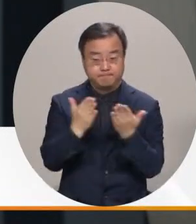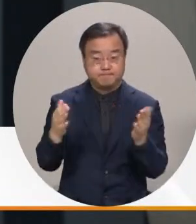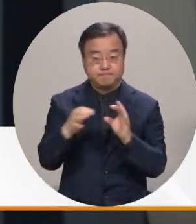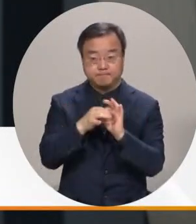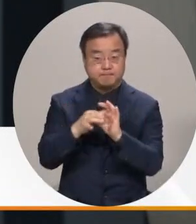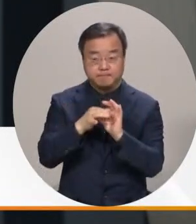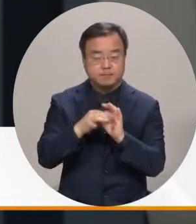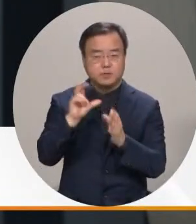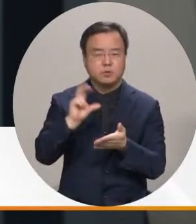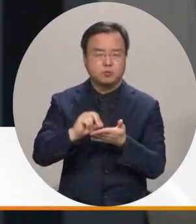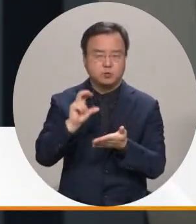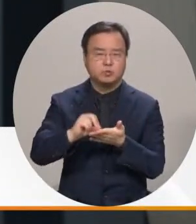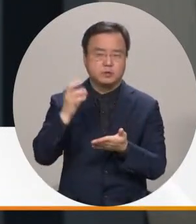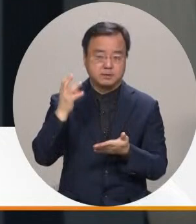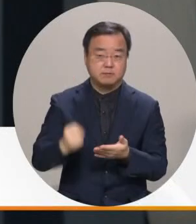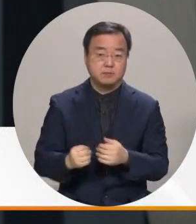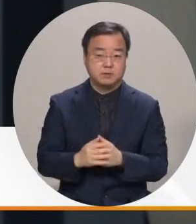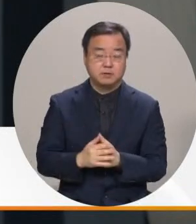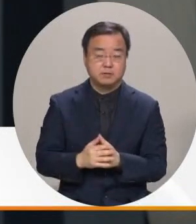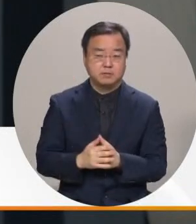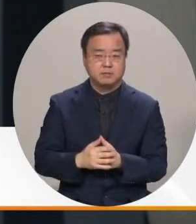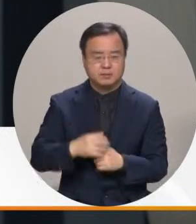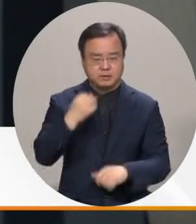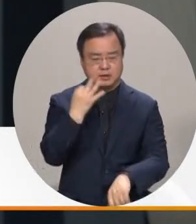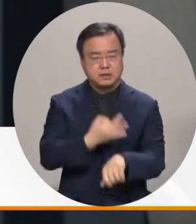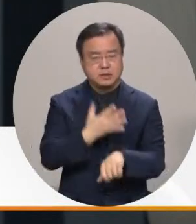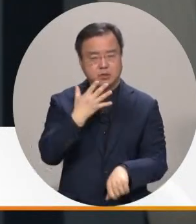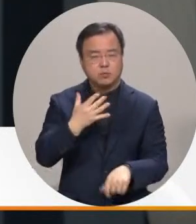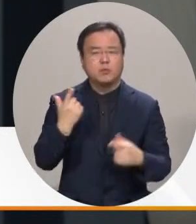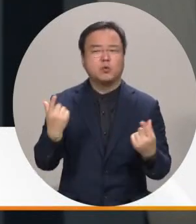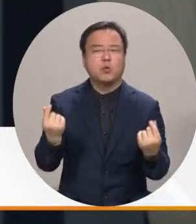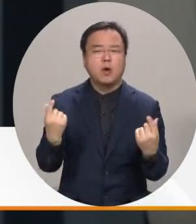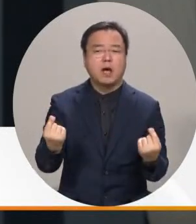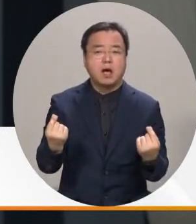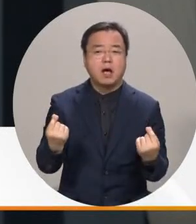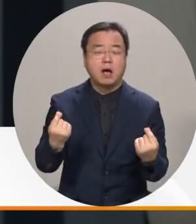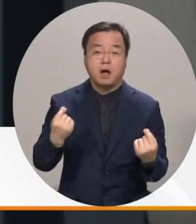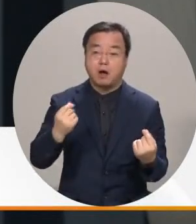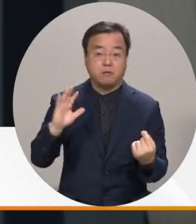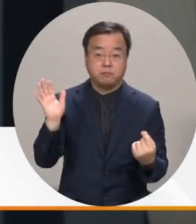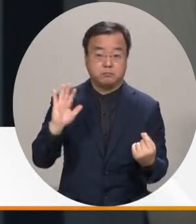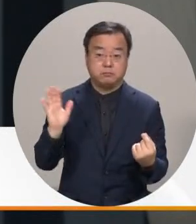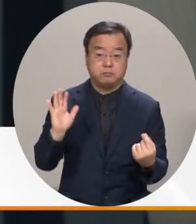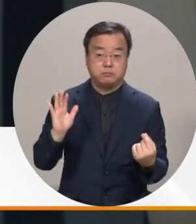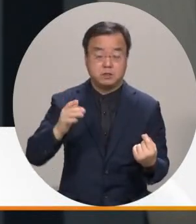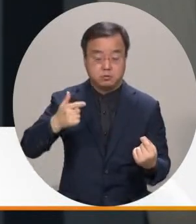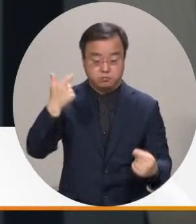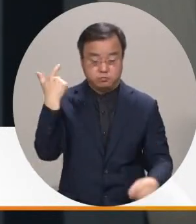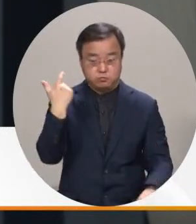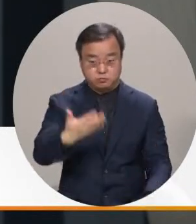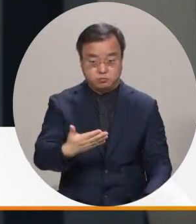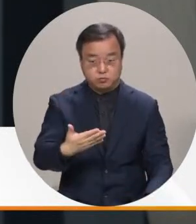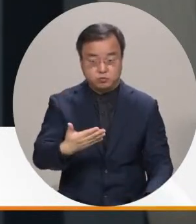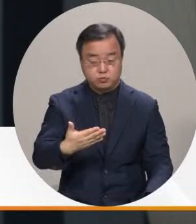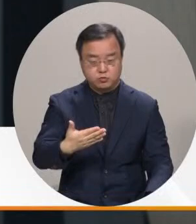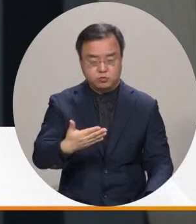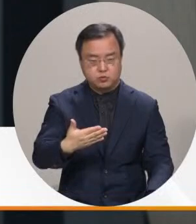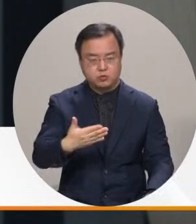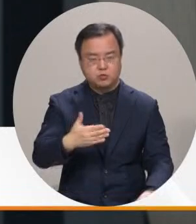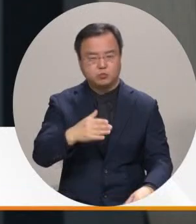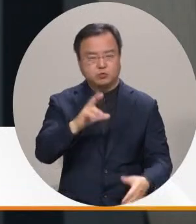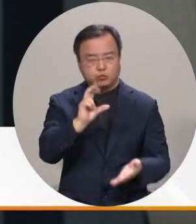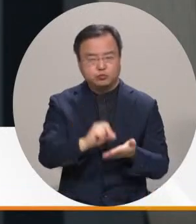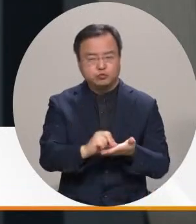연계가 됐는데 단순히 똑같은 작품이 나왔어 그 뛰어 넘어서요 어 묻고 있는 작품의 그 지점도 동일